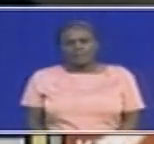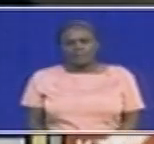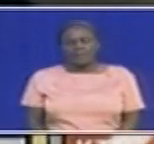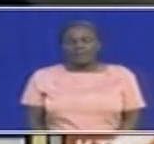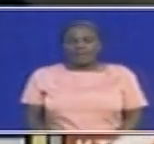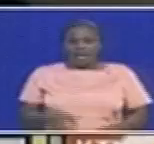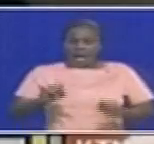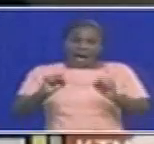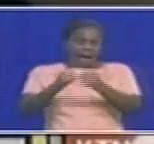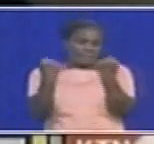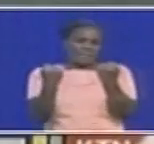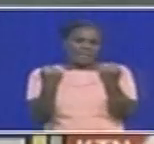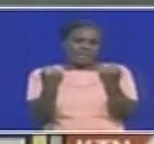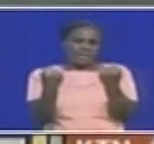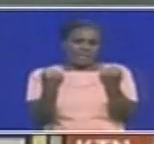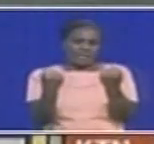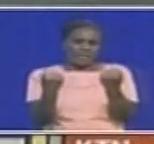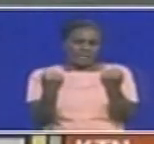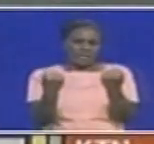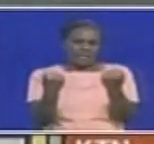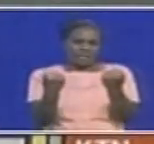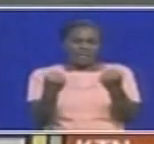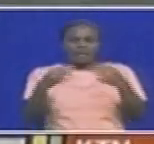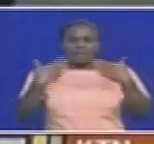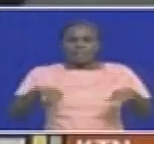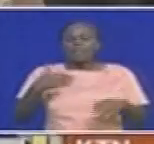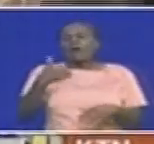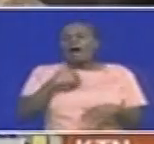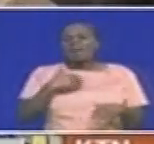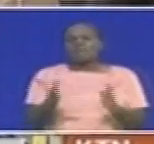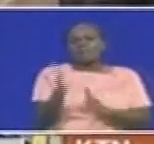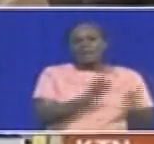These things happen to those who don't have a plan.